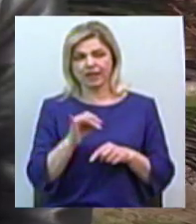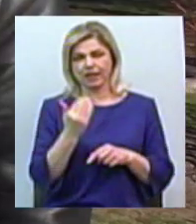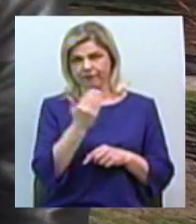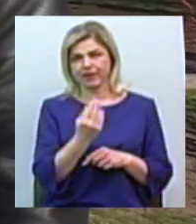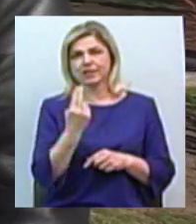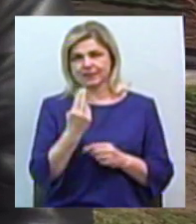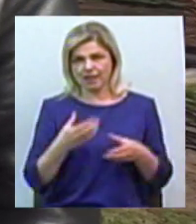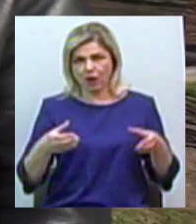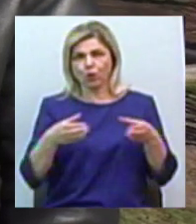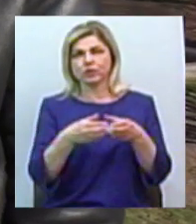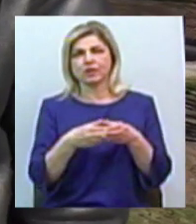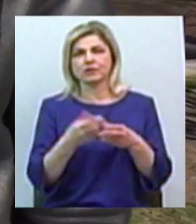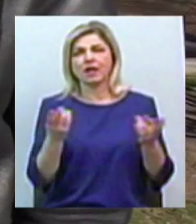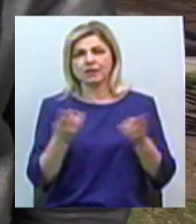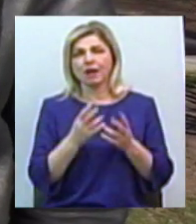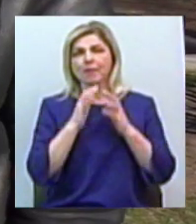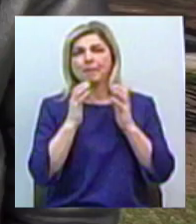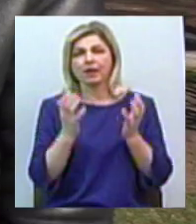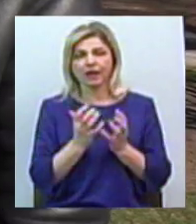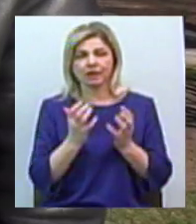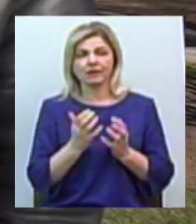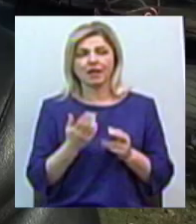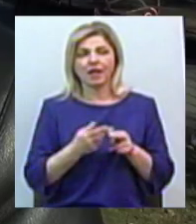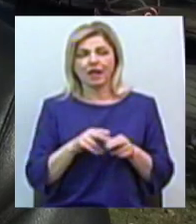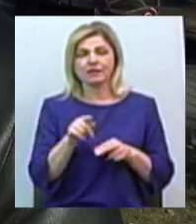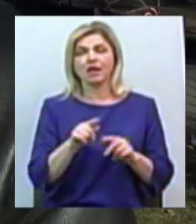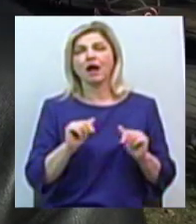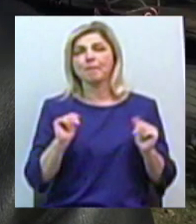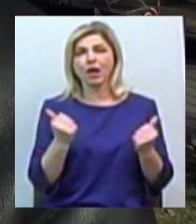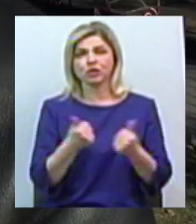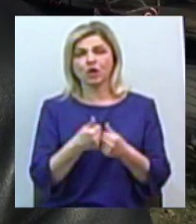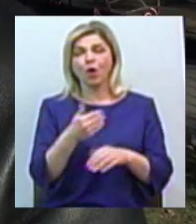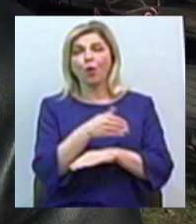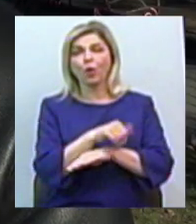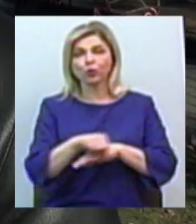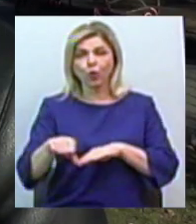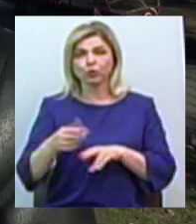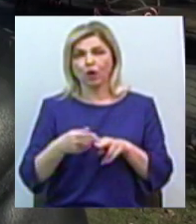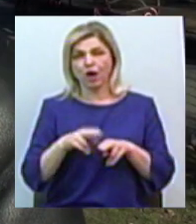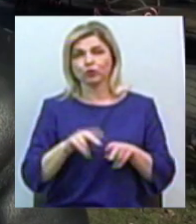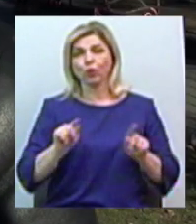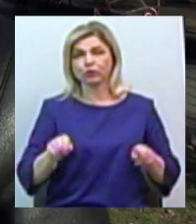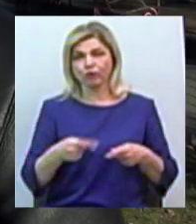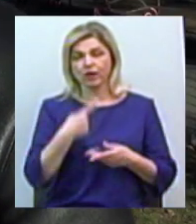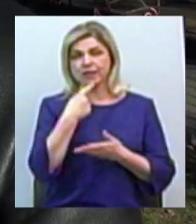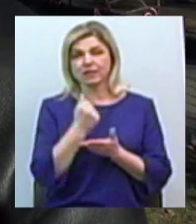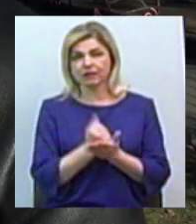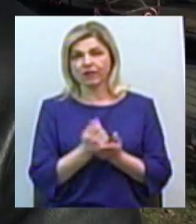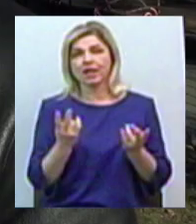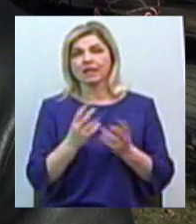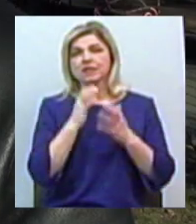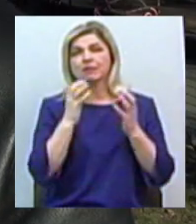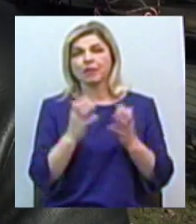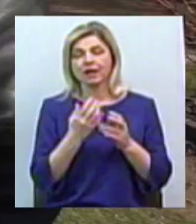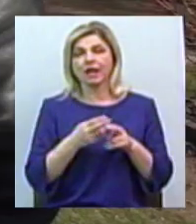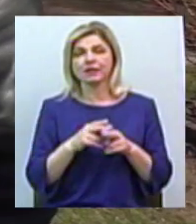цілісність. Тому нам треба зберегти в тих межах кордонах, яка вона утворилась і затверджена. І тому нам треба зберегти оцю